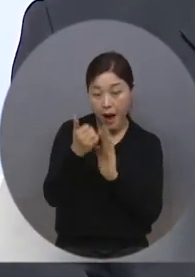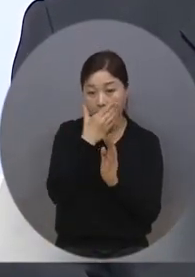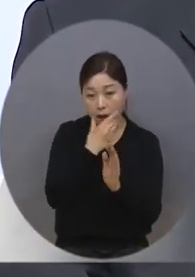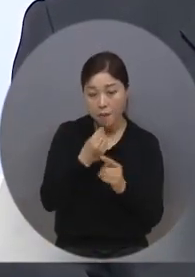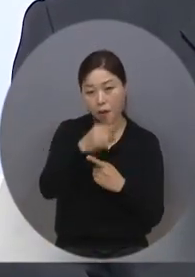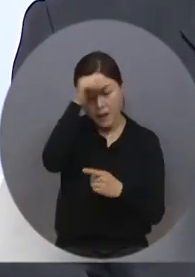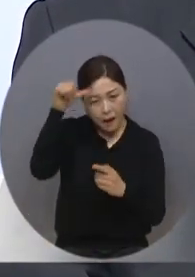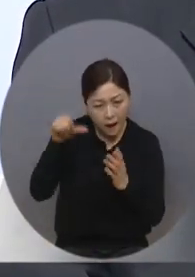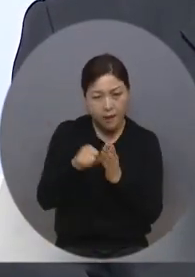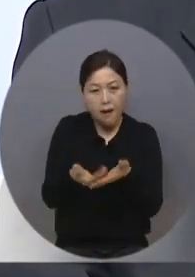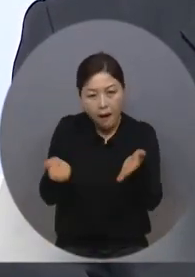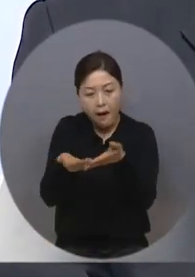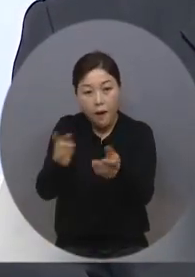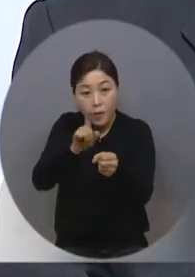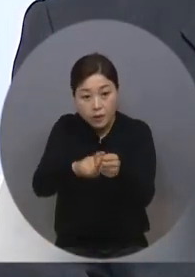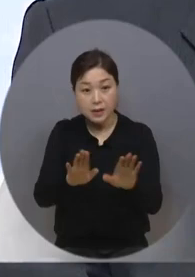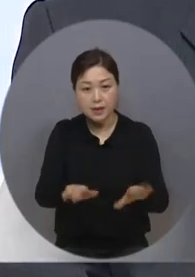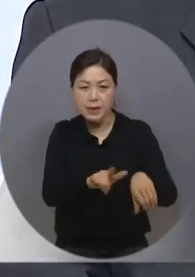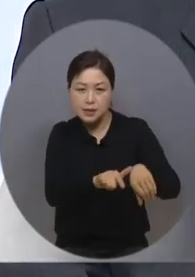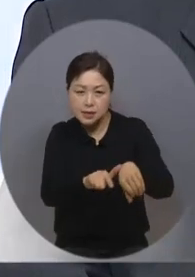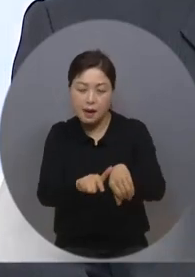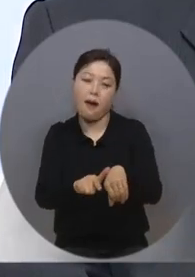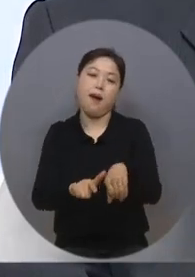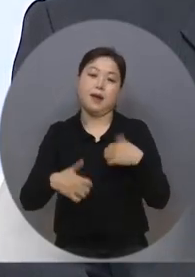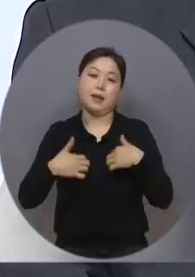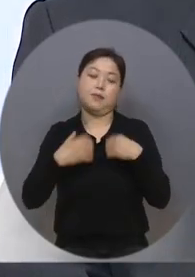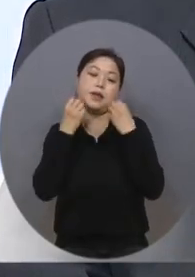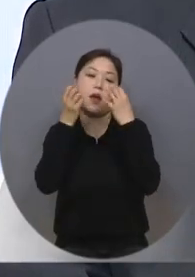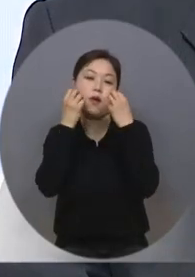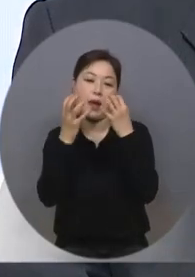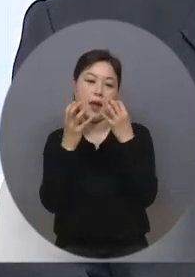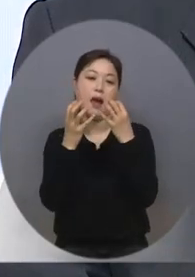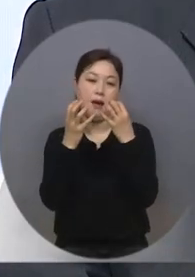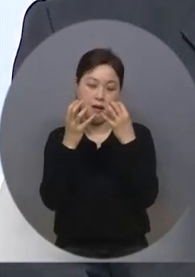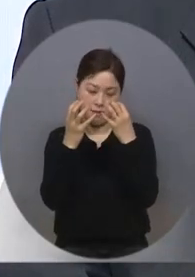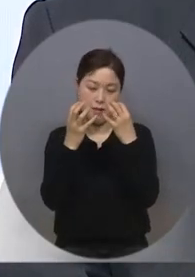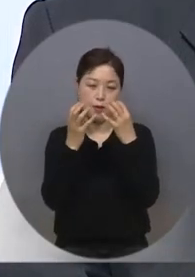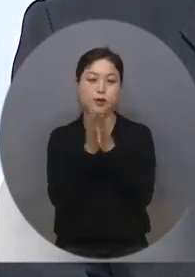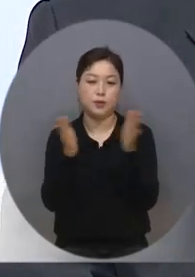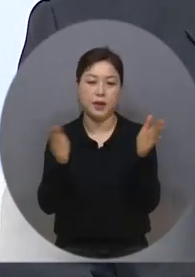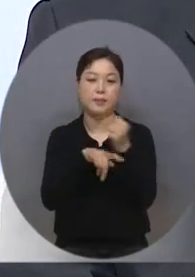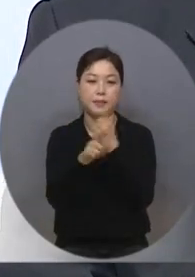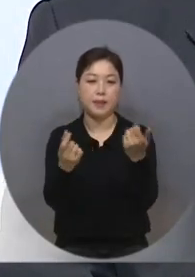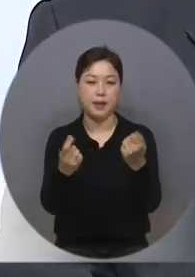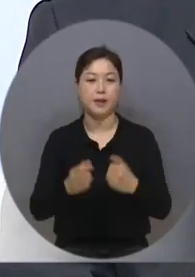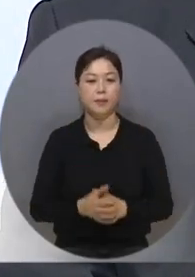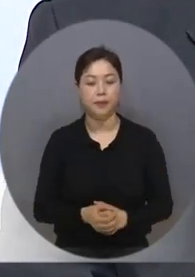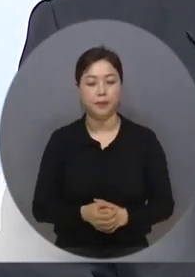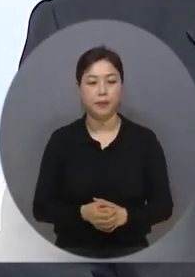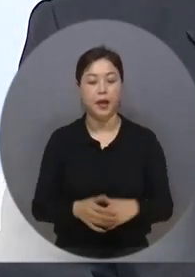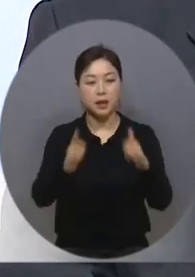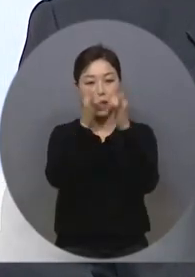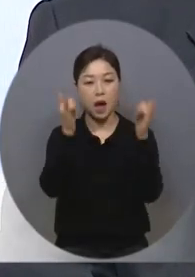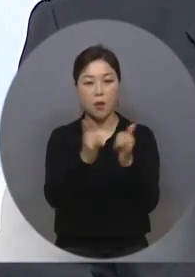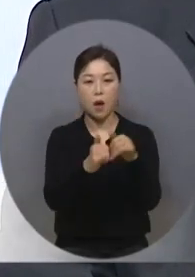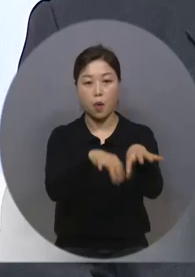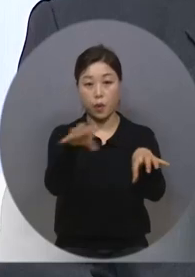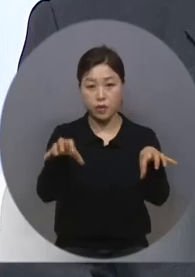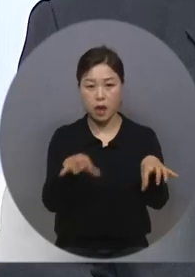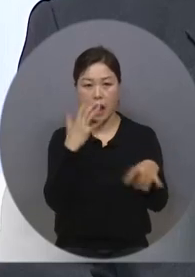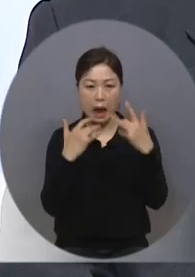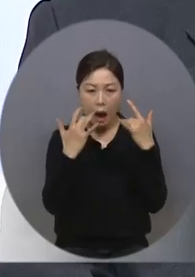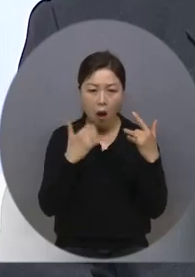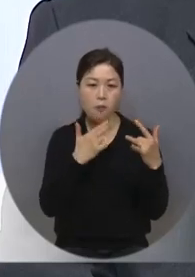나눔을 위해 시작하여 이제 또 다른 기쁨을 하고자 새로운 출발점에 있습니다. 누구도 사회에서 소외되지 않는